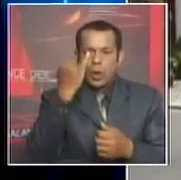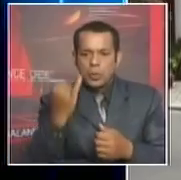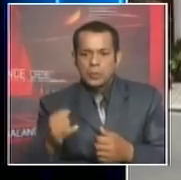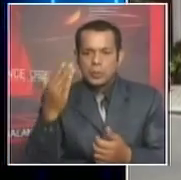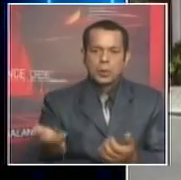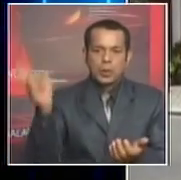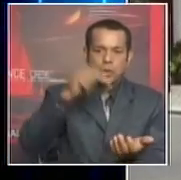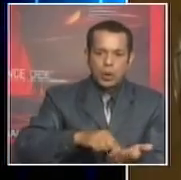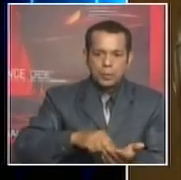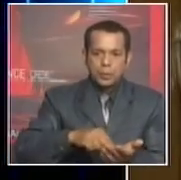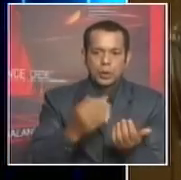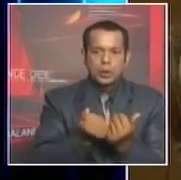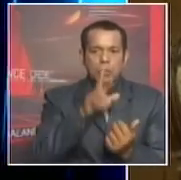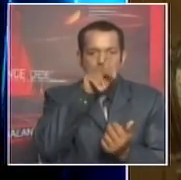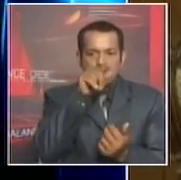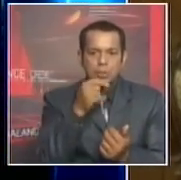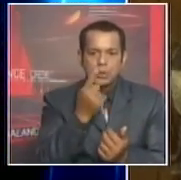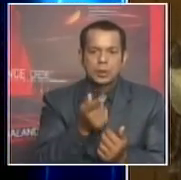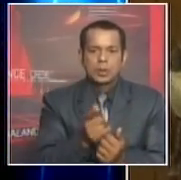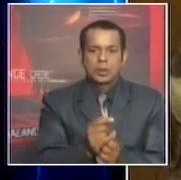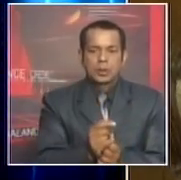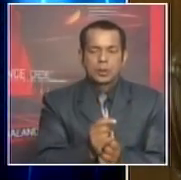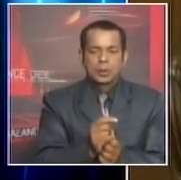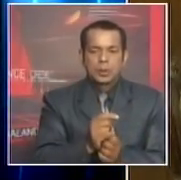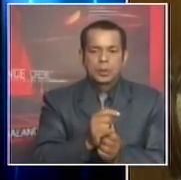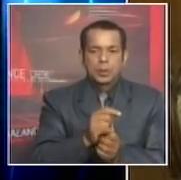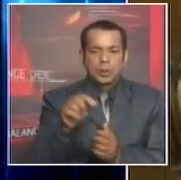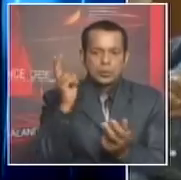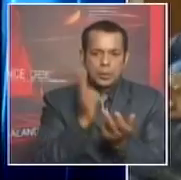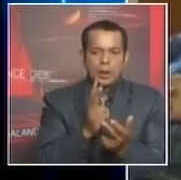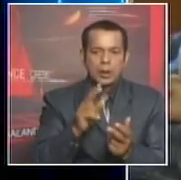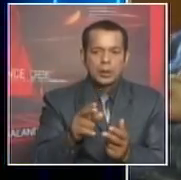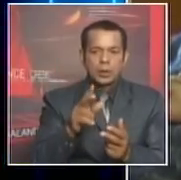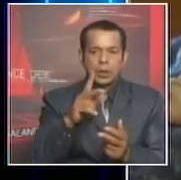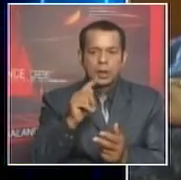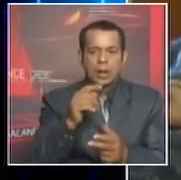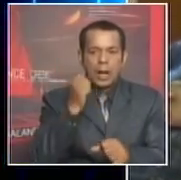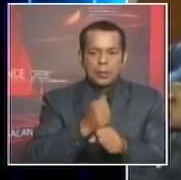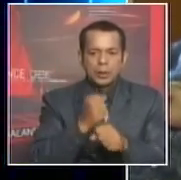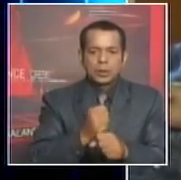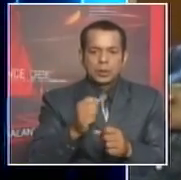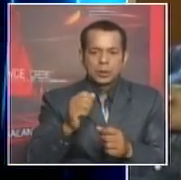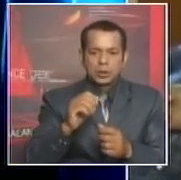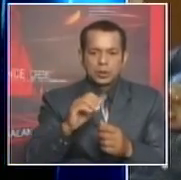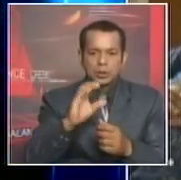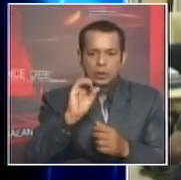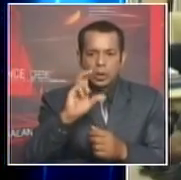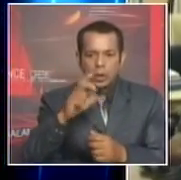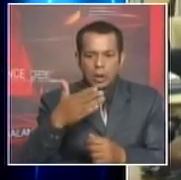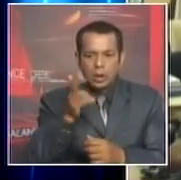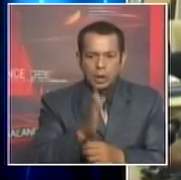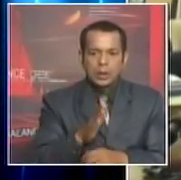गरेको नेता नारायण काजी श्रेष्ठले जानकारी दिनुभयो। उक्त कार्यदलको म्याद शुक्रबार सकिँदै